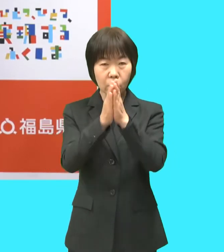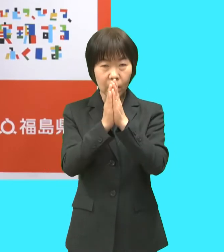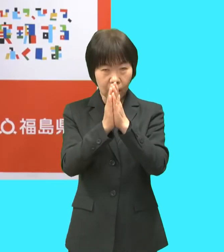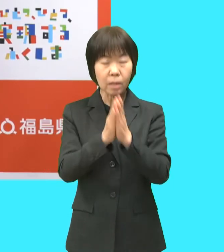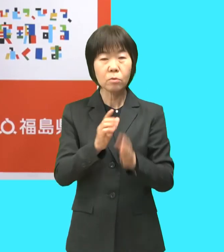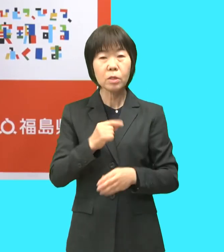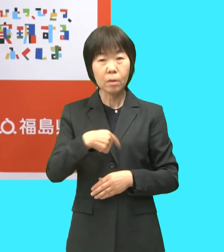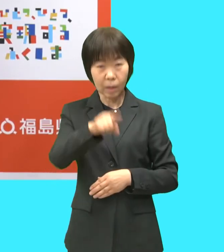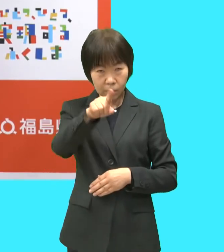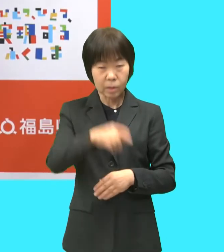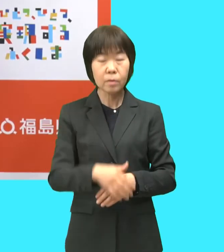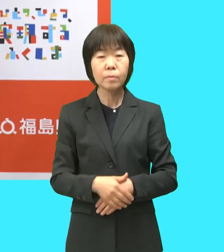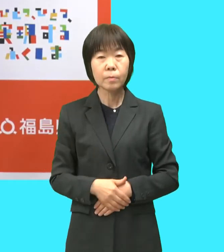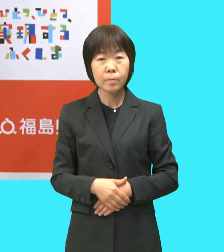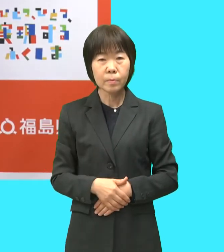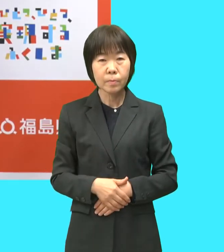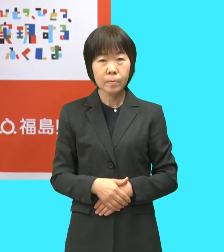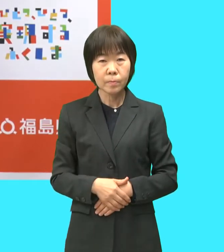してまいります。